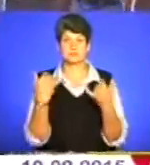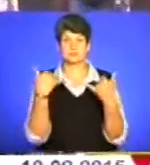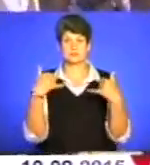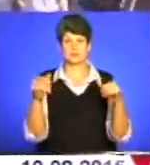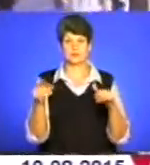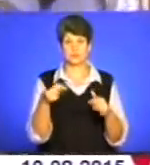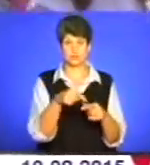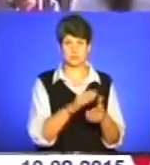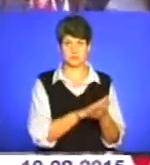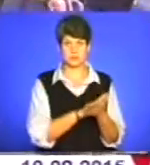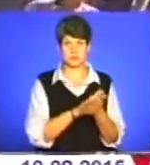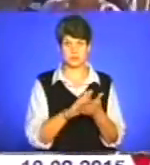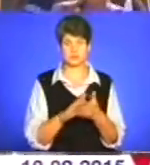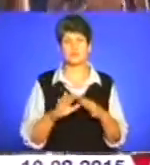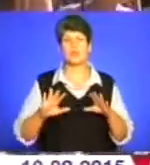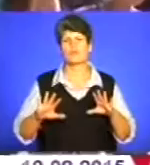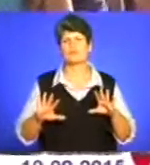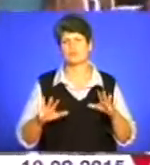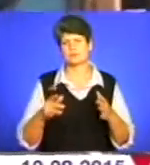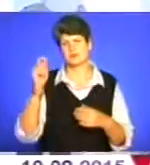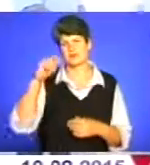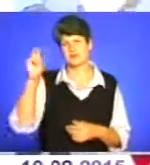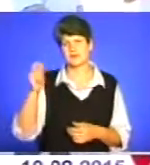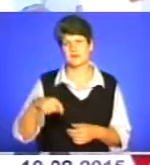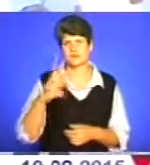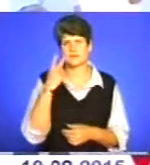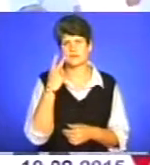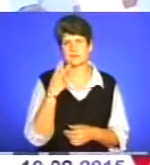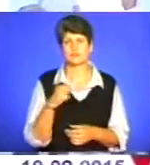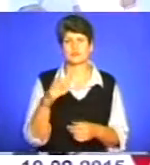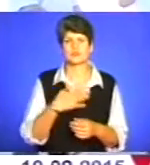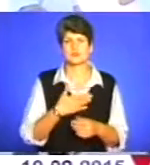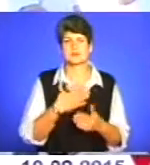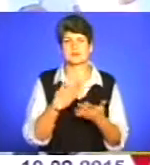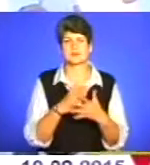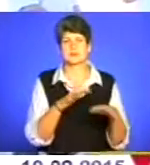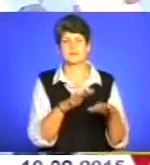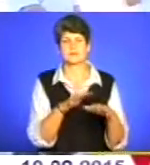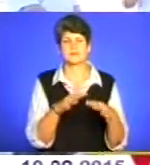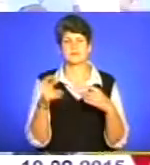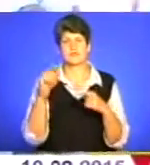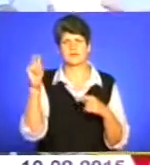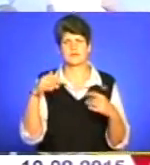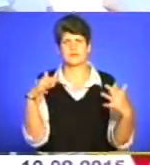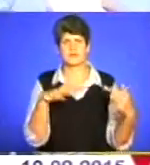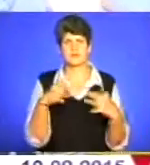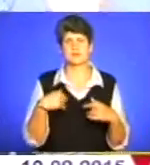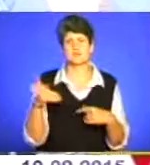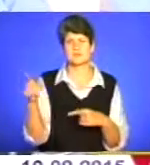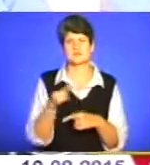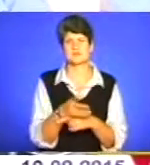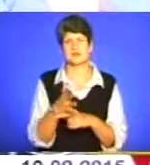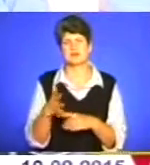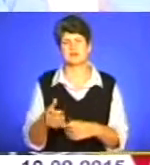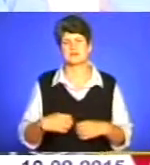– тут чисто. Кажуть, втомилися від війни. У нас йдуть бойові дії, там стріляють, нам дуже